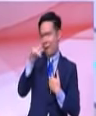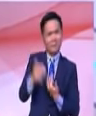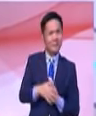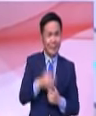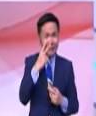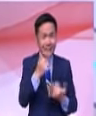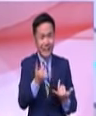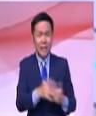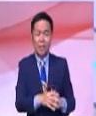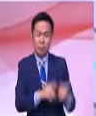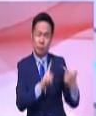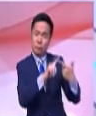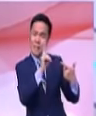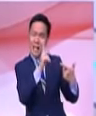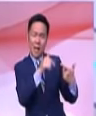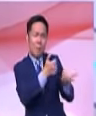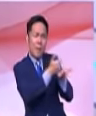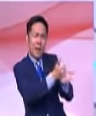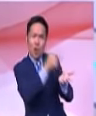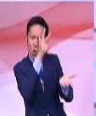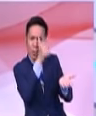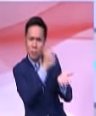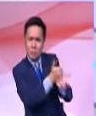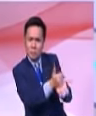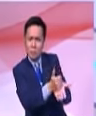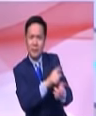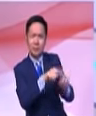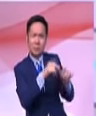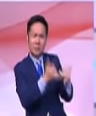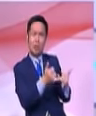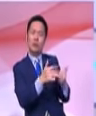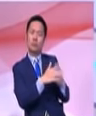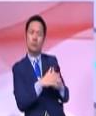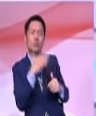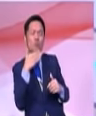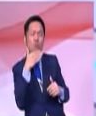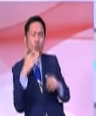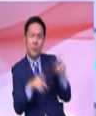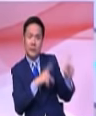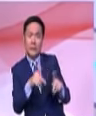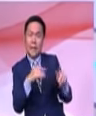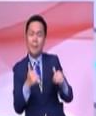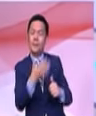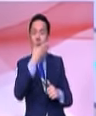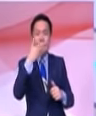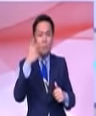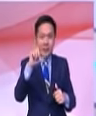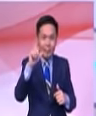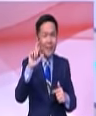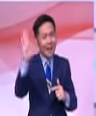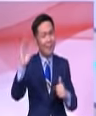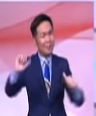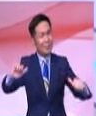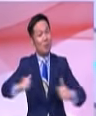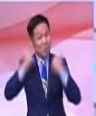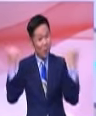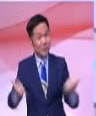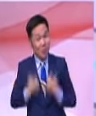kita berhubung bantuan Kerajaan Negeri Perak dan sumbangan Majlis Bandaraya Ipoh bersempena Ramadan dan Syawal. Fahmi,